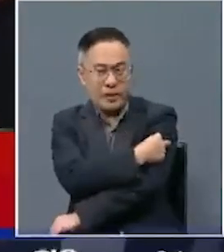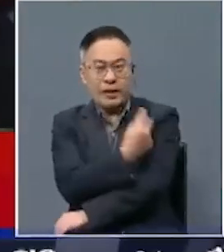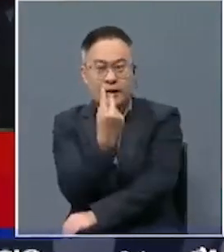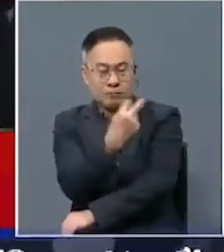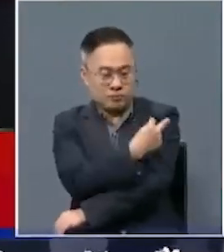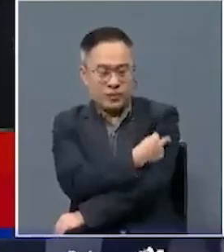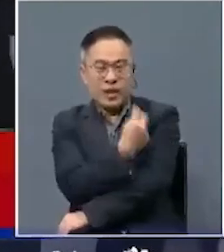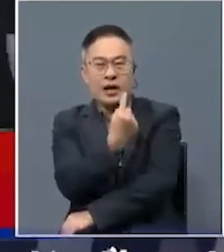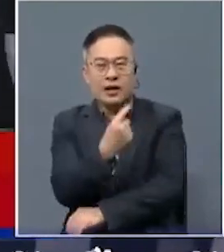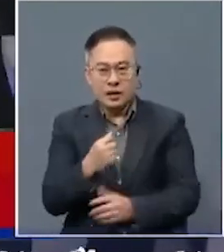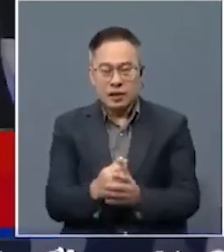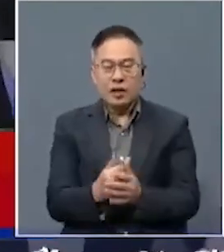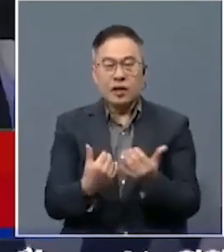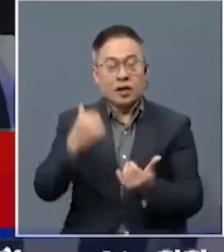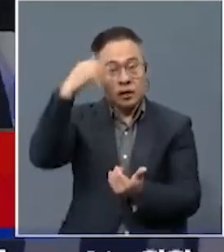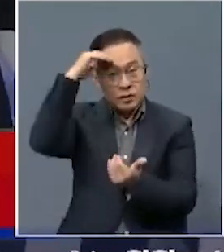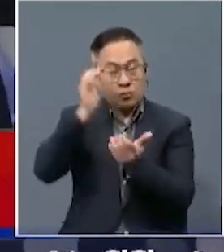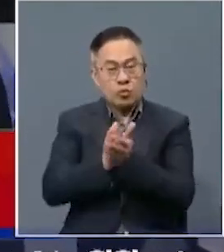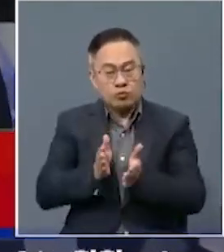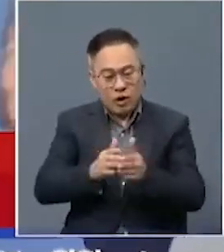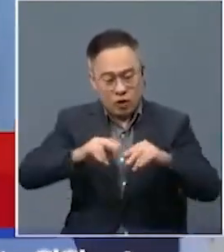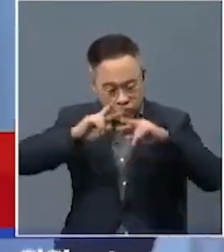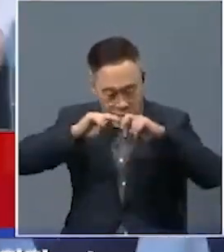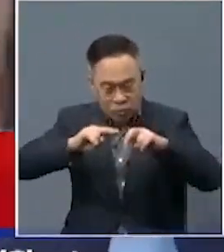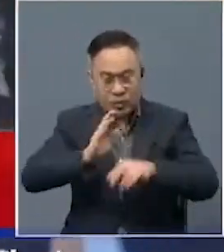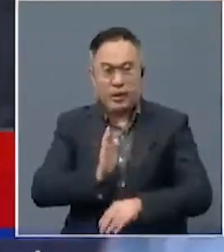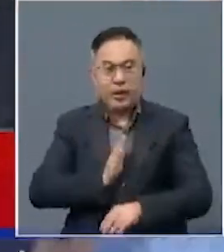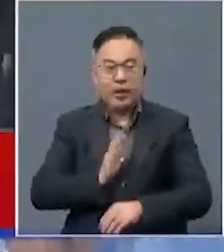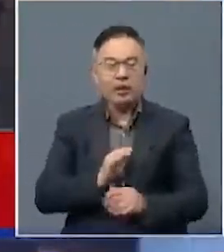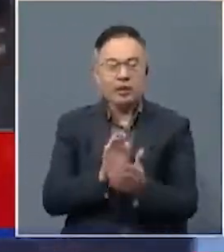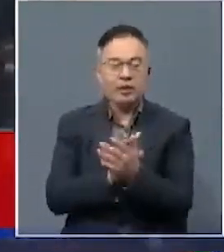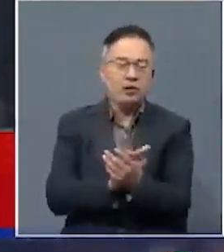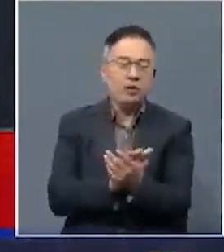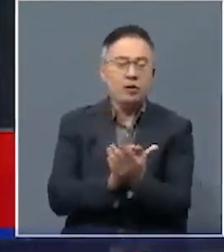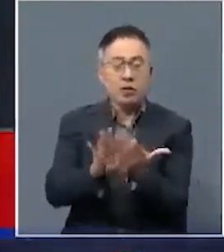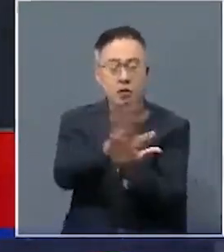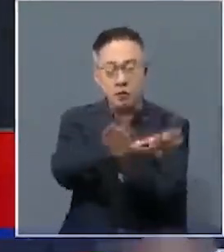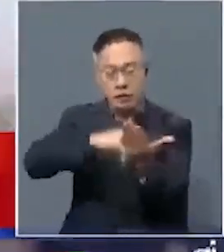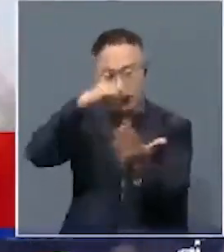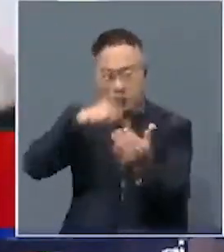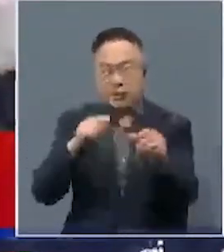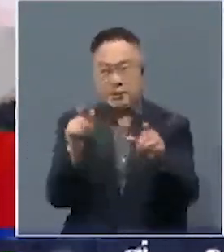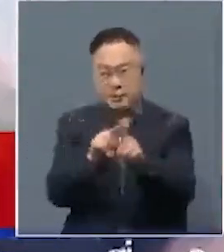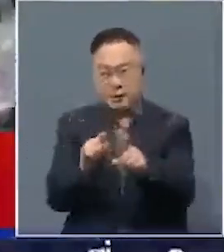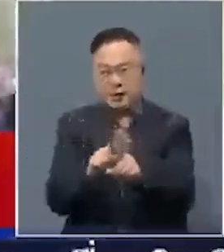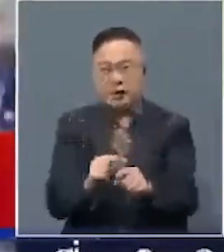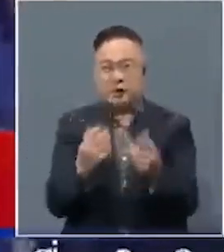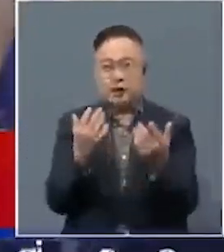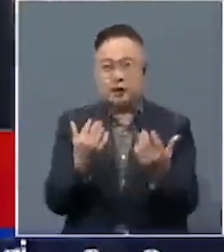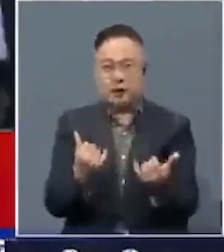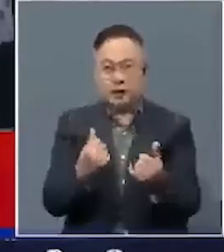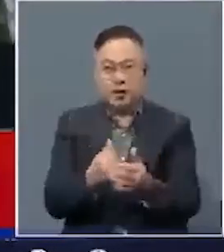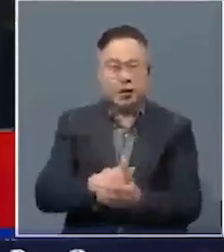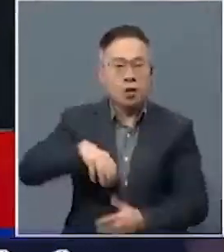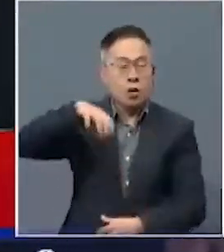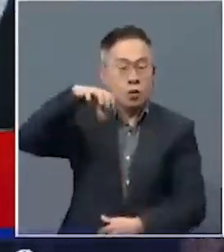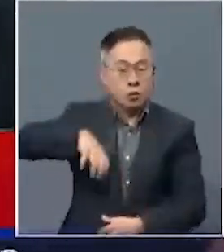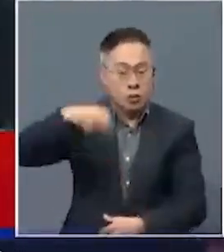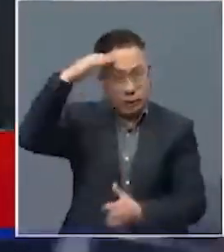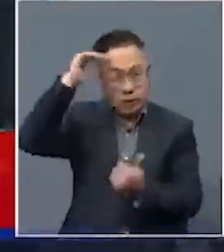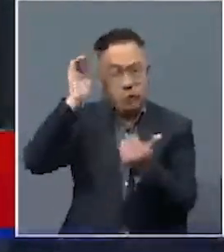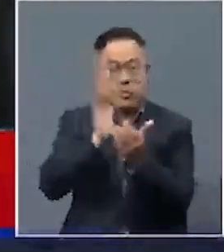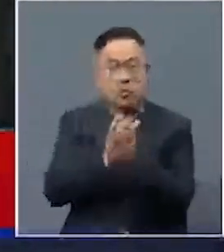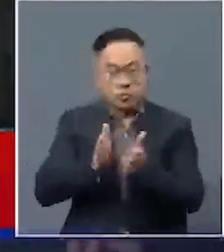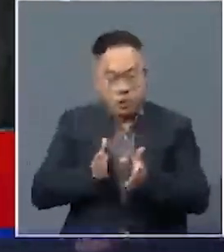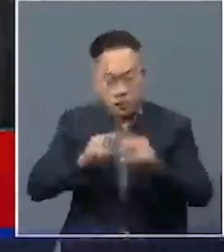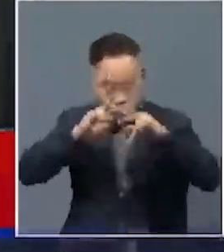ความภาคภูมิใจของกองบัญชาการตำรวจสอบสวนกลางและของคนไทยทั้งประเทศครับซึ่งในขณะนี้กองบัญชาการตำรวจสอบสวน